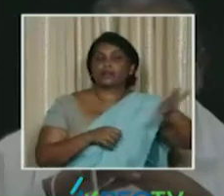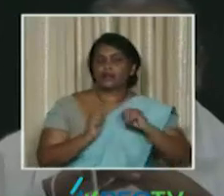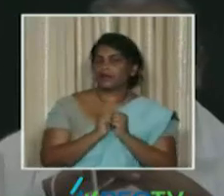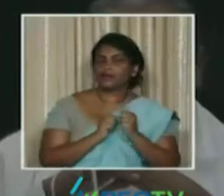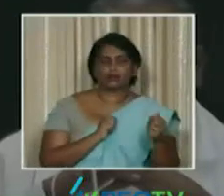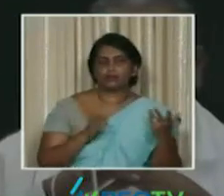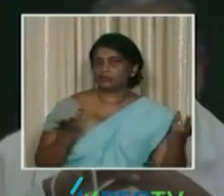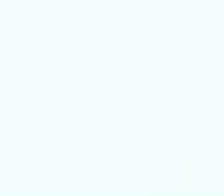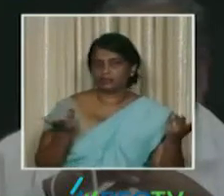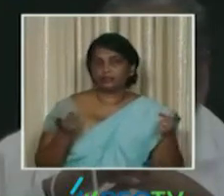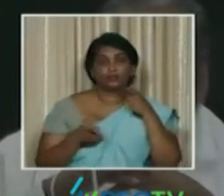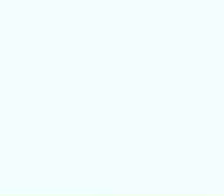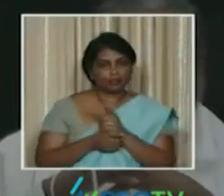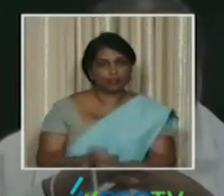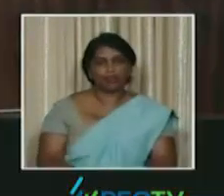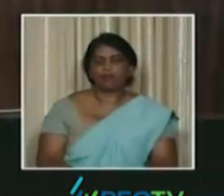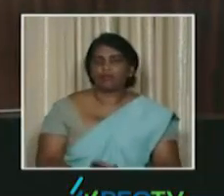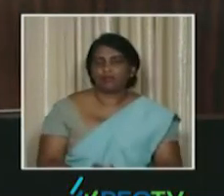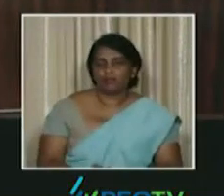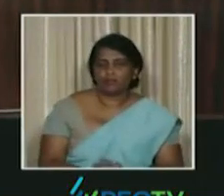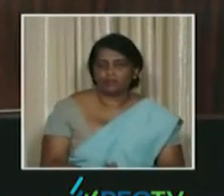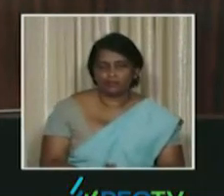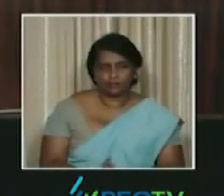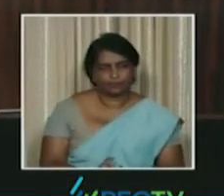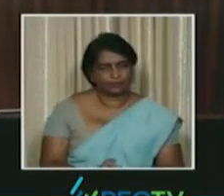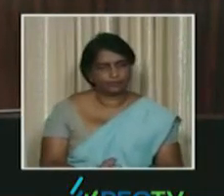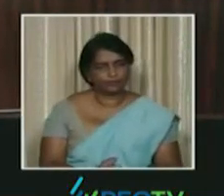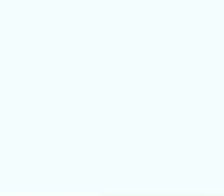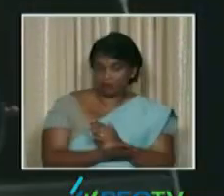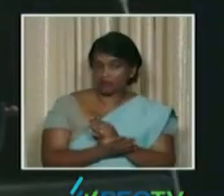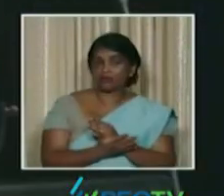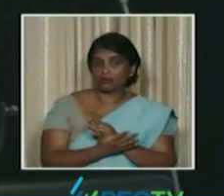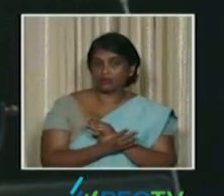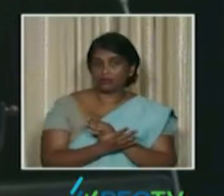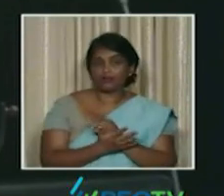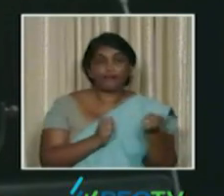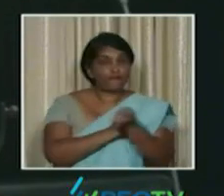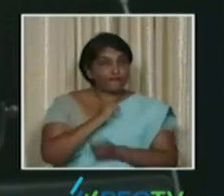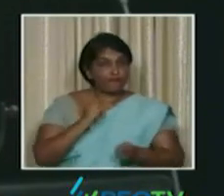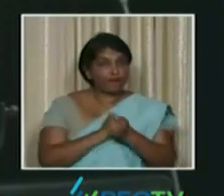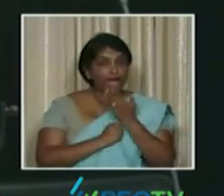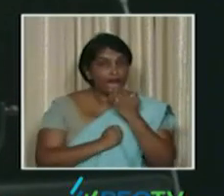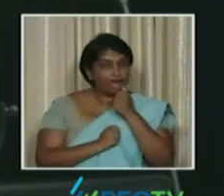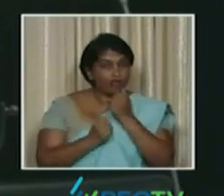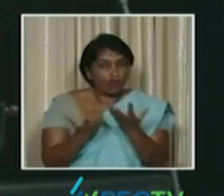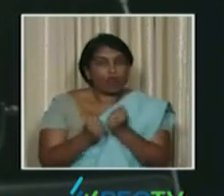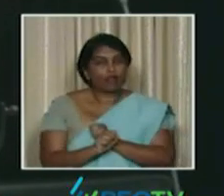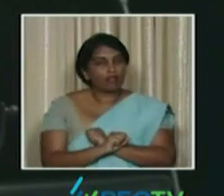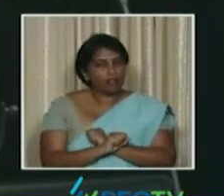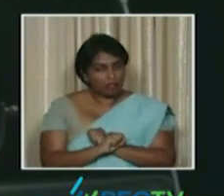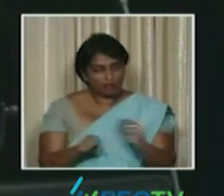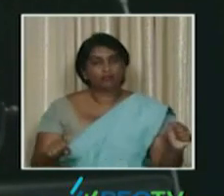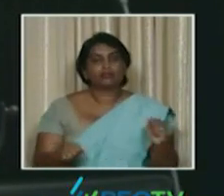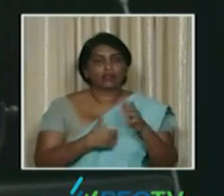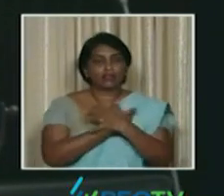කියලා. එනිසා මෙතුමා කර හරි හරි දැන් මේක විවාදයකට ගන්න එපා කරු මන්තුමා. අස්වැන්නට වතුර ඕනේ නැති කාලේ ඔයාලා අනන්තවත්